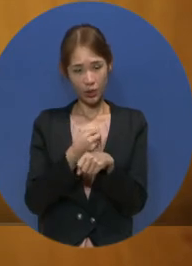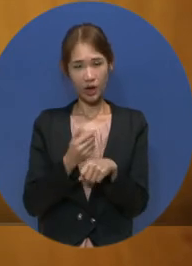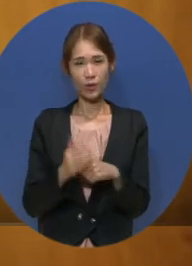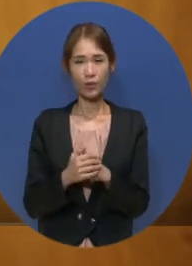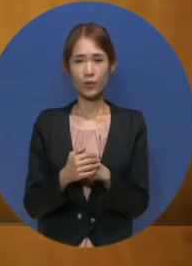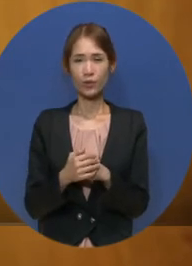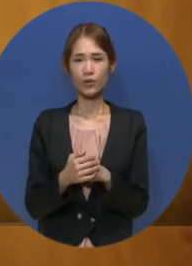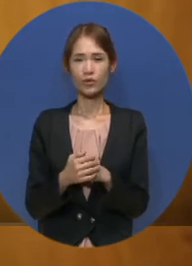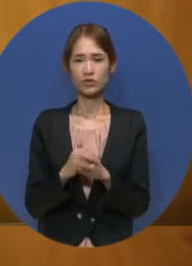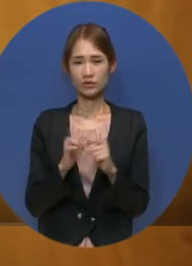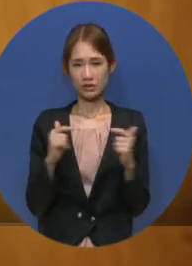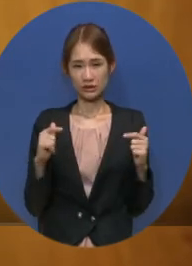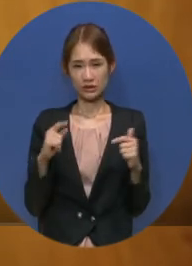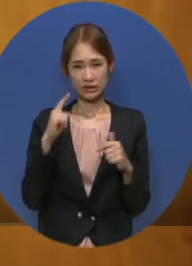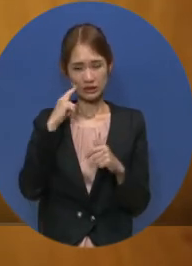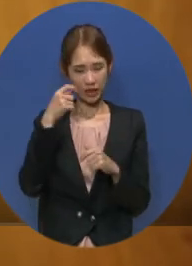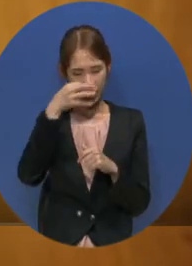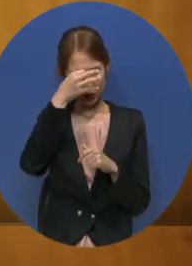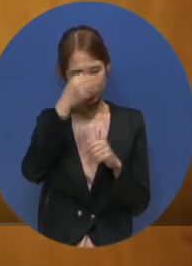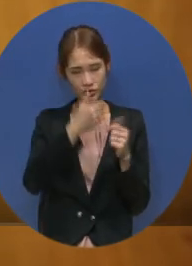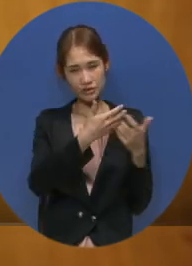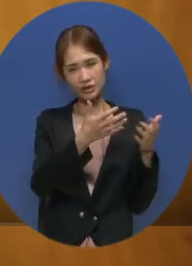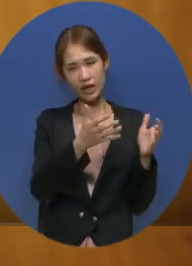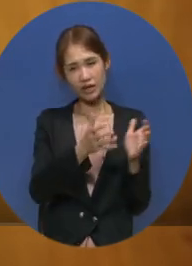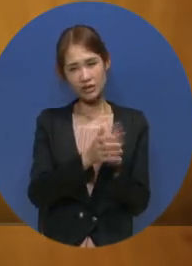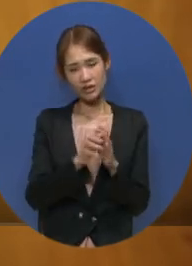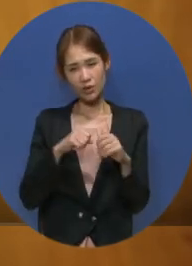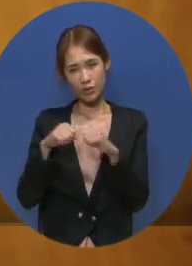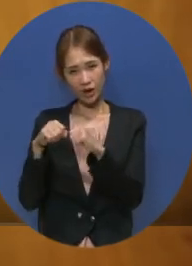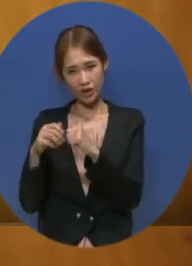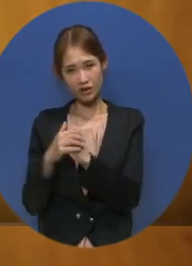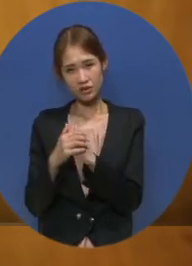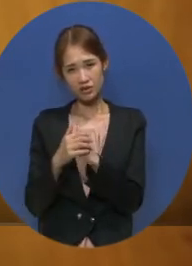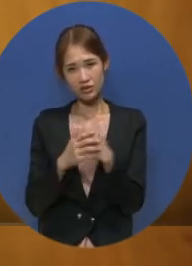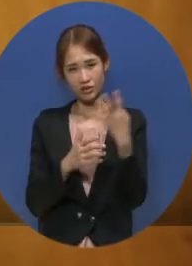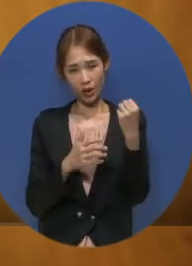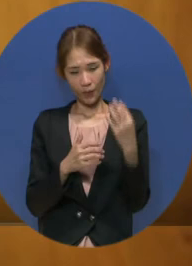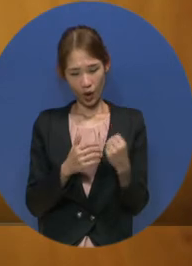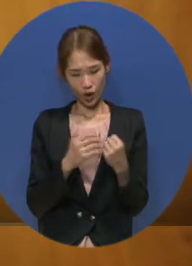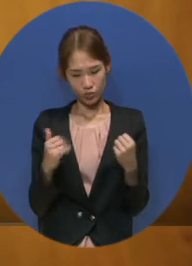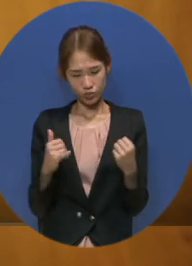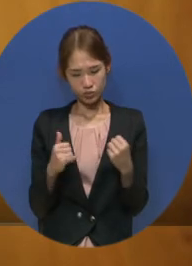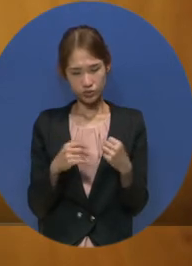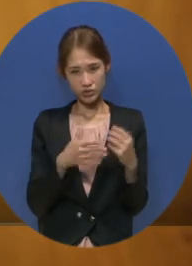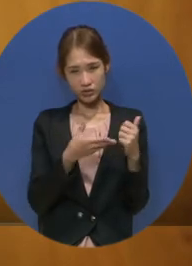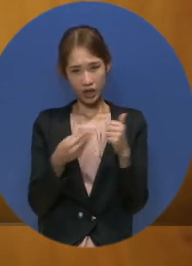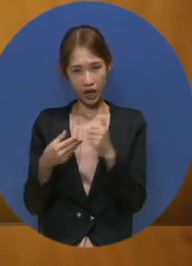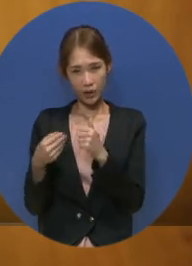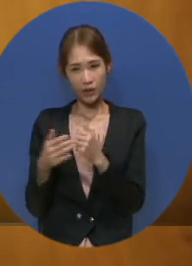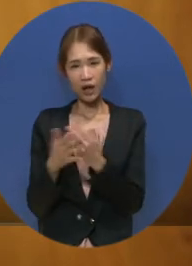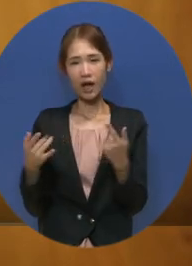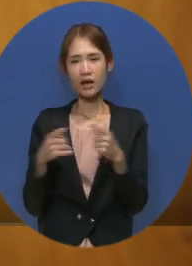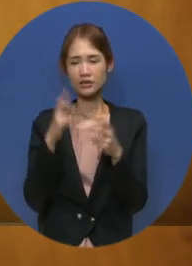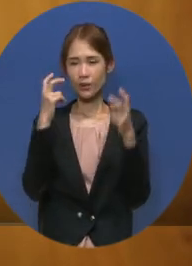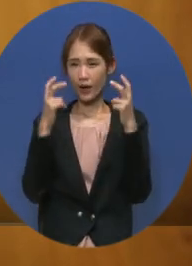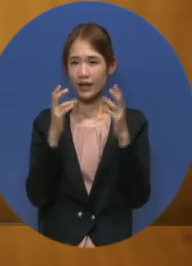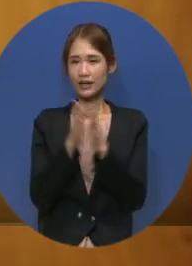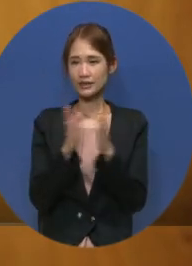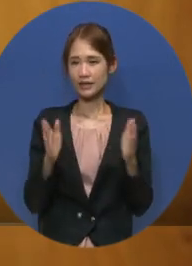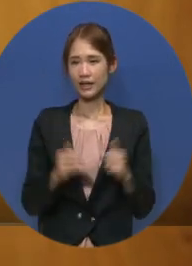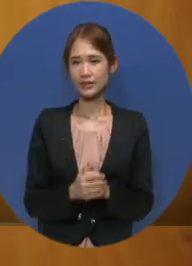스카우트도 하고 여러 그 장애 예술 단체에서 그 활동하면서 이제 몇몇 분들이 스카우트 하면서 이제 같이 회사를 시작하게